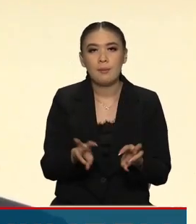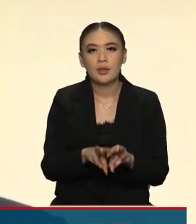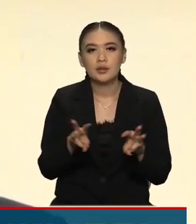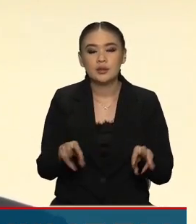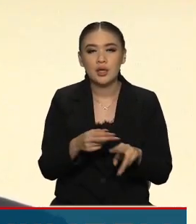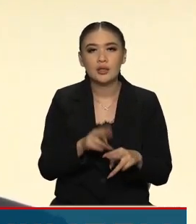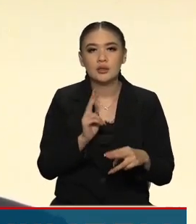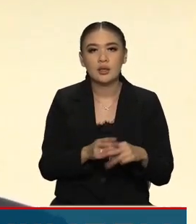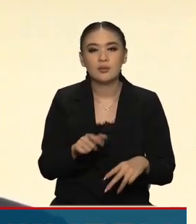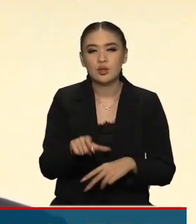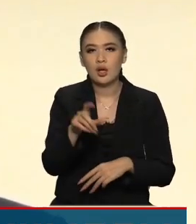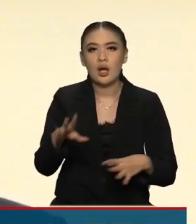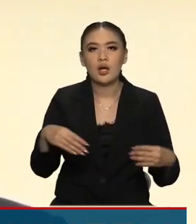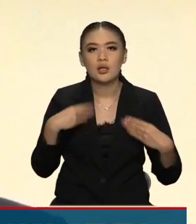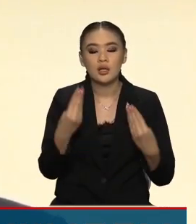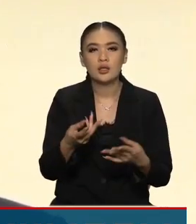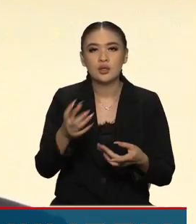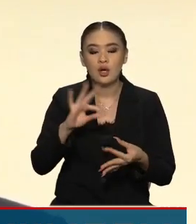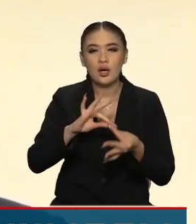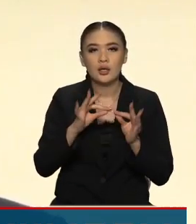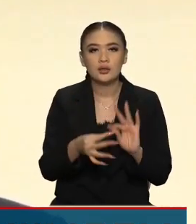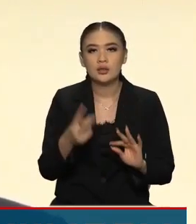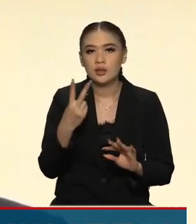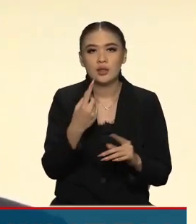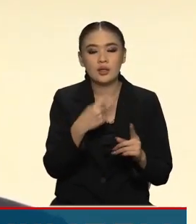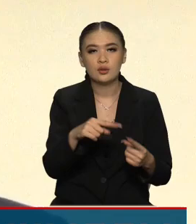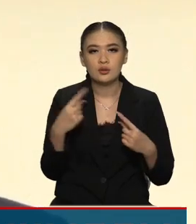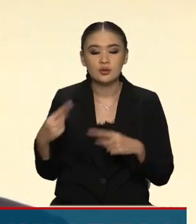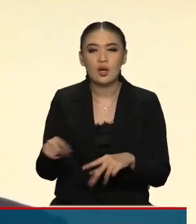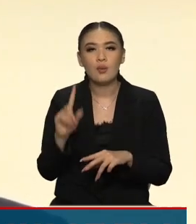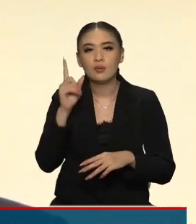өңірлердегі теміржолшылардан алған ақпарат екеуі екі түрлі болып отыр. Біз қайсына